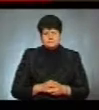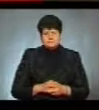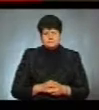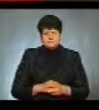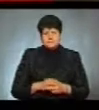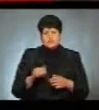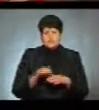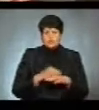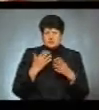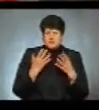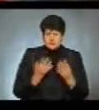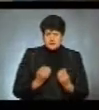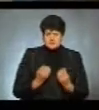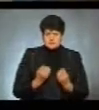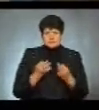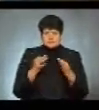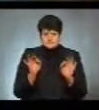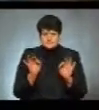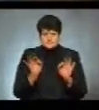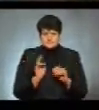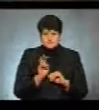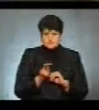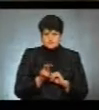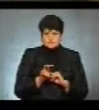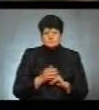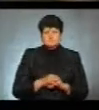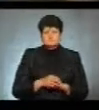Добрий день. Добрий день. Олександр Васильович.